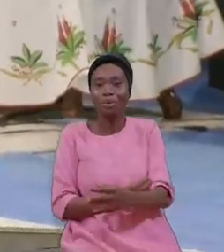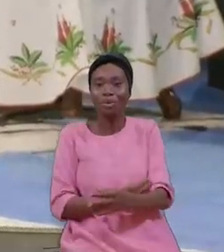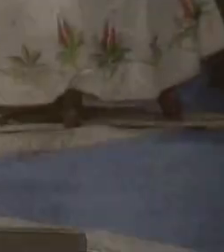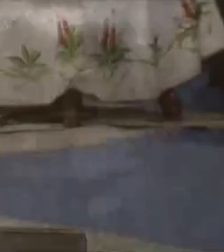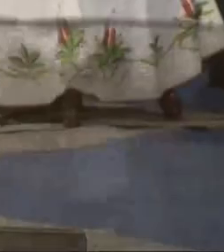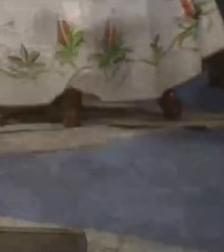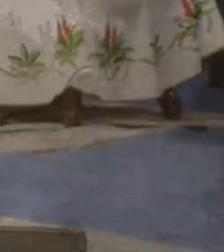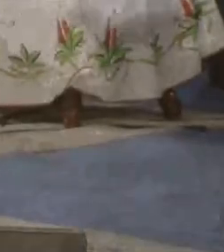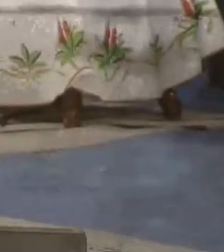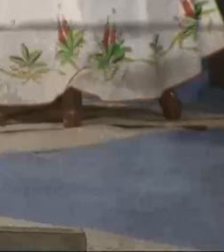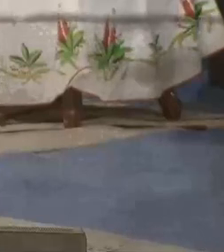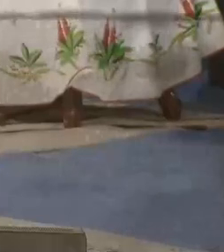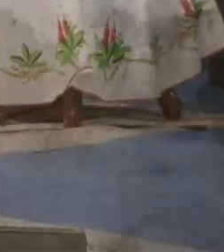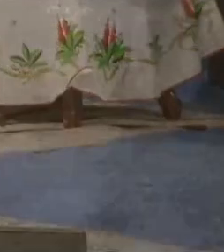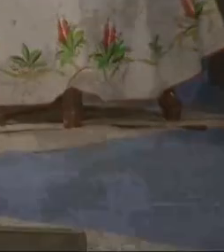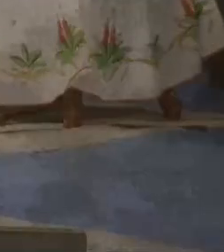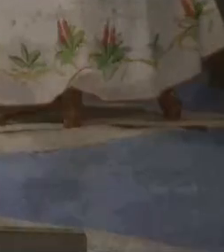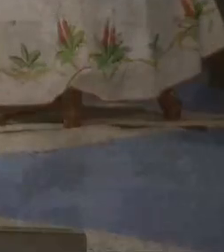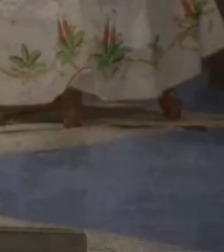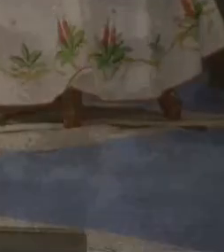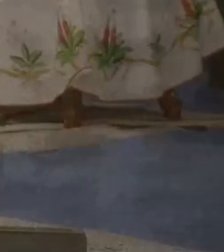pasteur Monsieur le